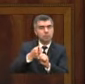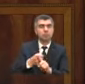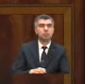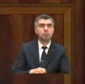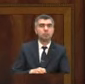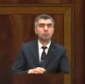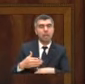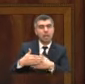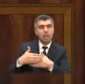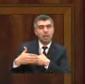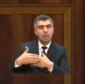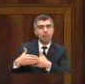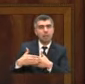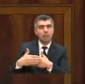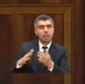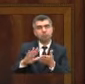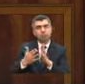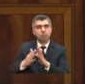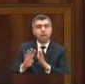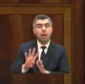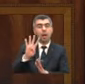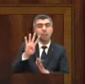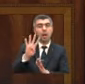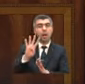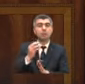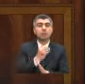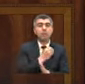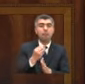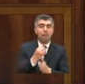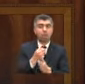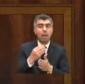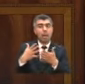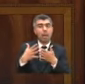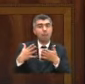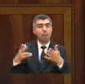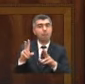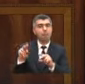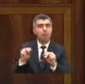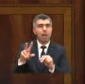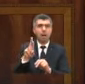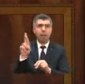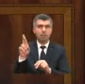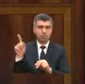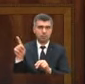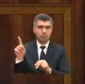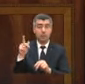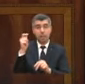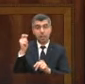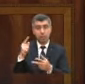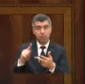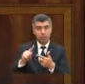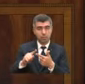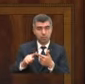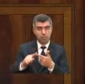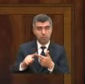واقتربت أشغال على الأقل 4 المستشفيات جامعية باش تسمو. كاين المستشفى الجامعي ديال طنجة، المستشفى